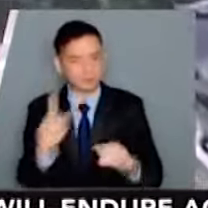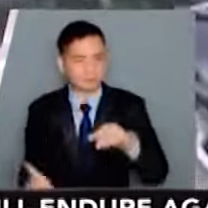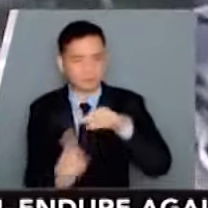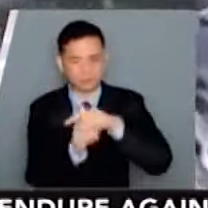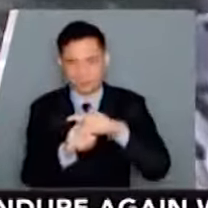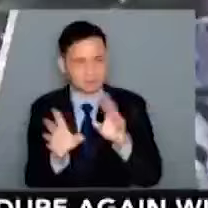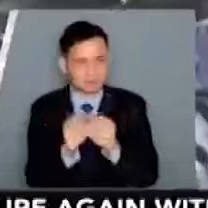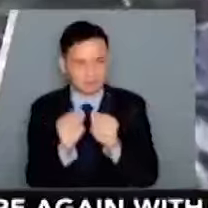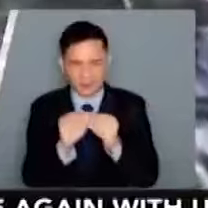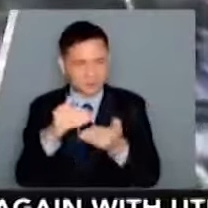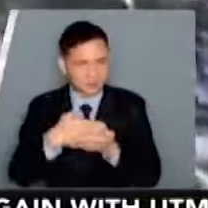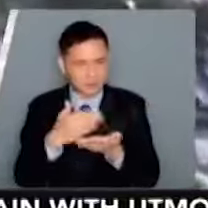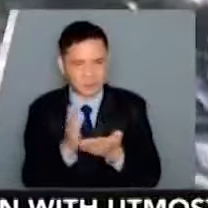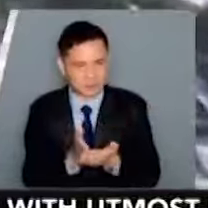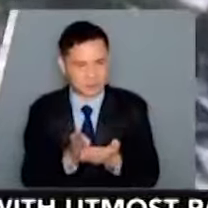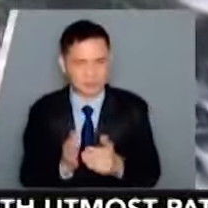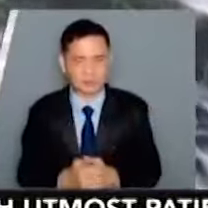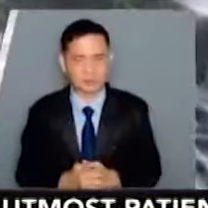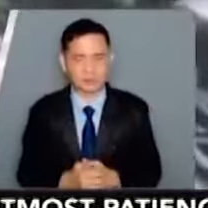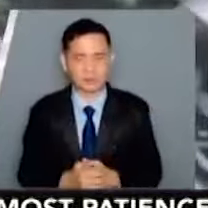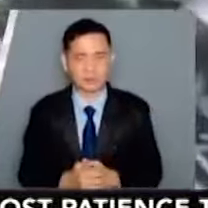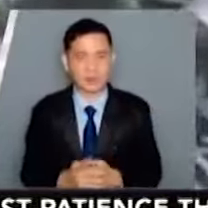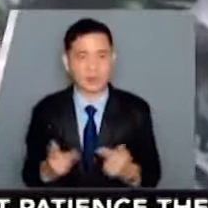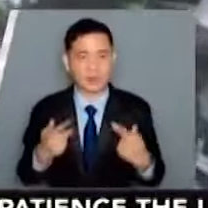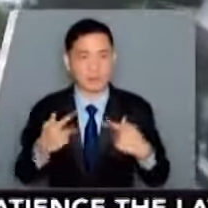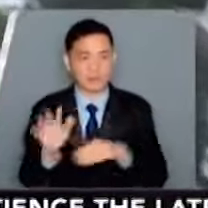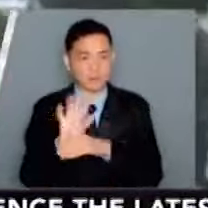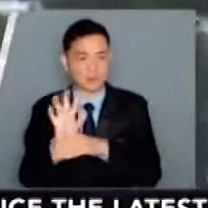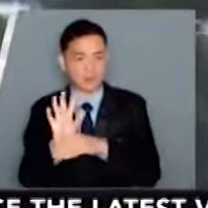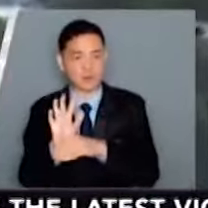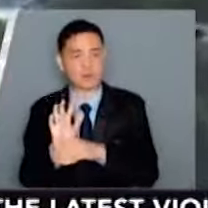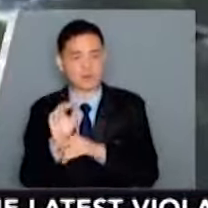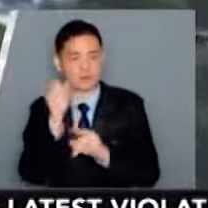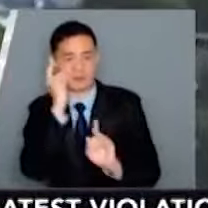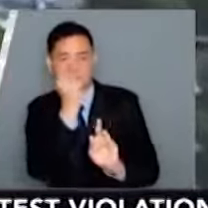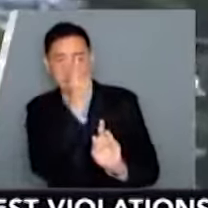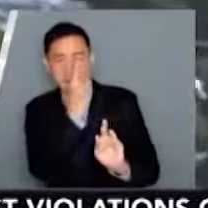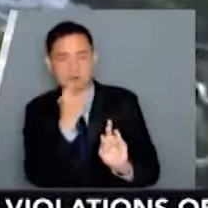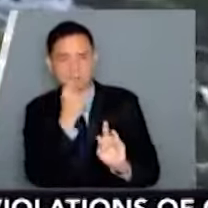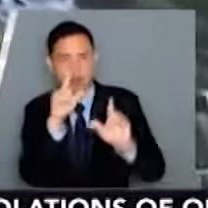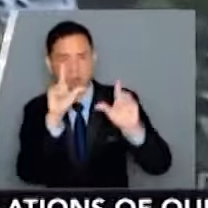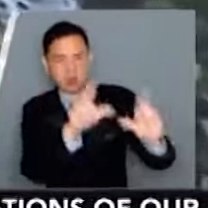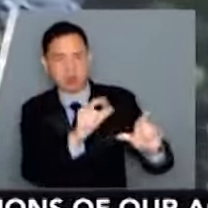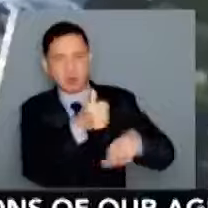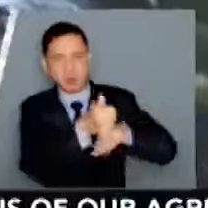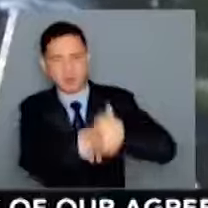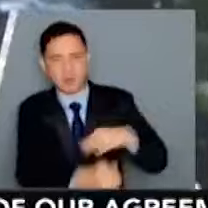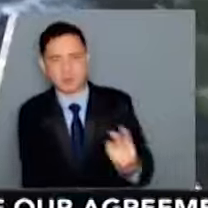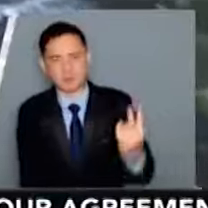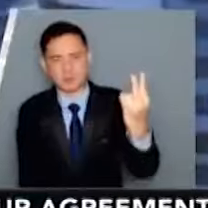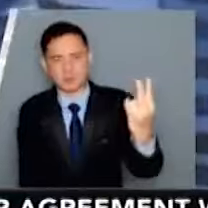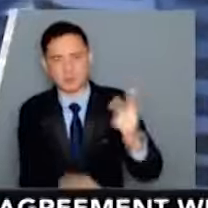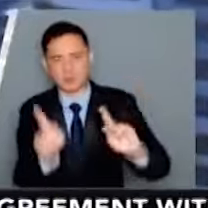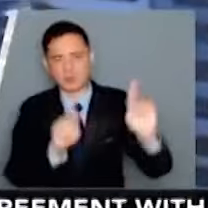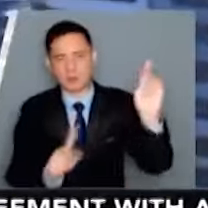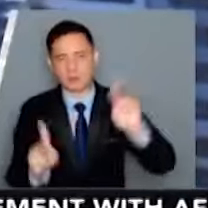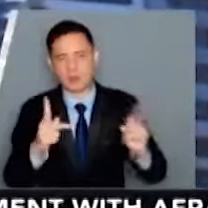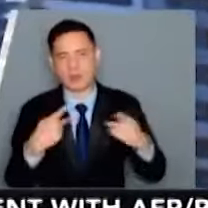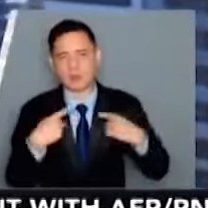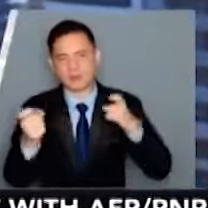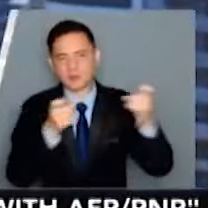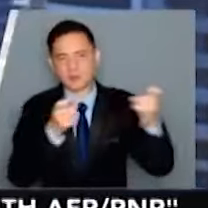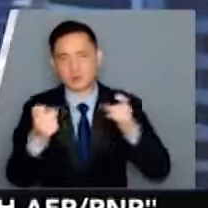video ang OVP kung saan sinabi ng vice na dalawang kongresista lang ang may control sa national budget. May unang balita